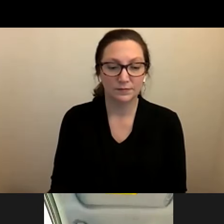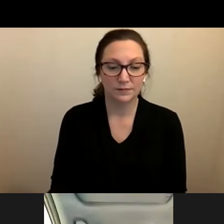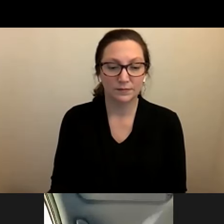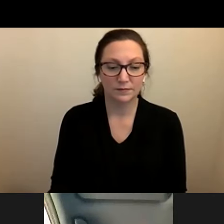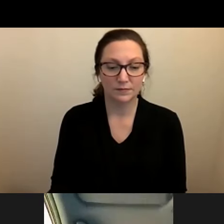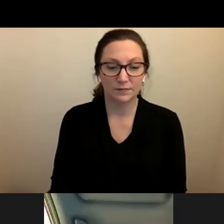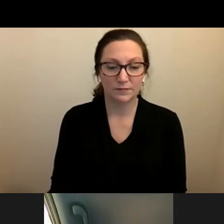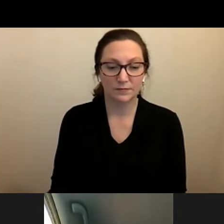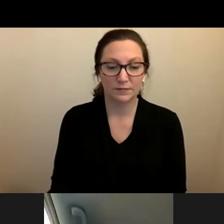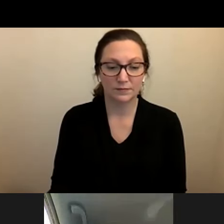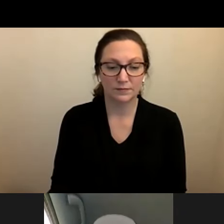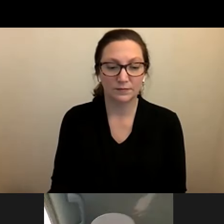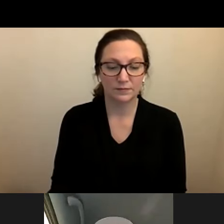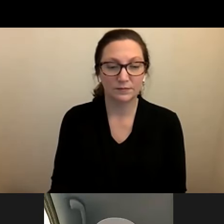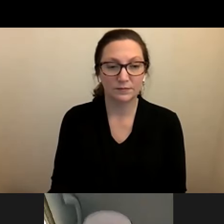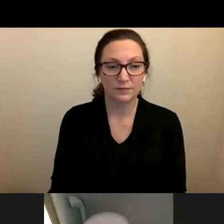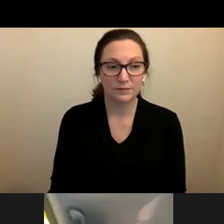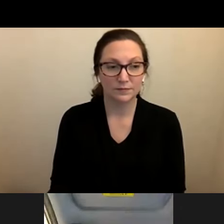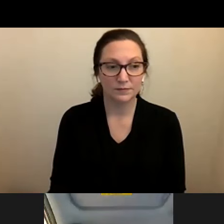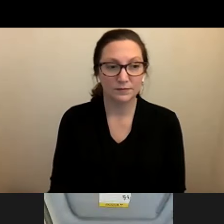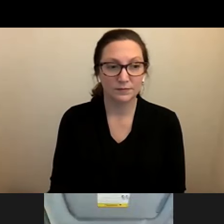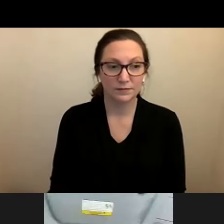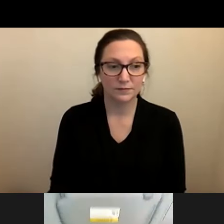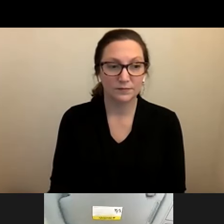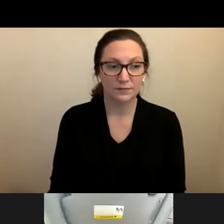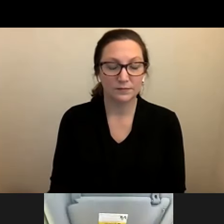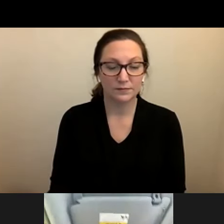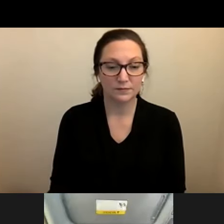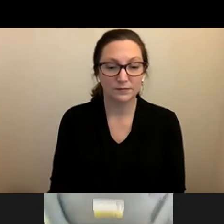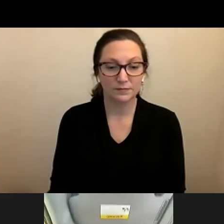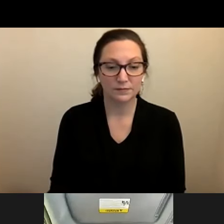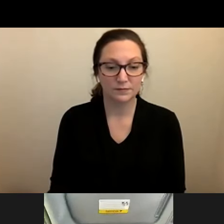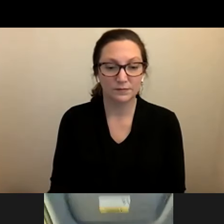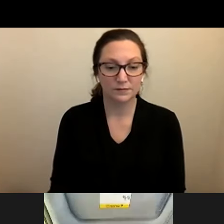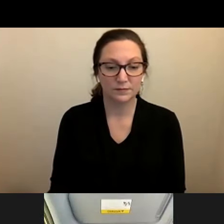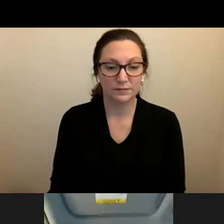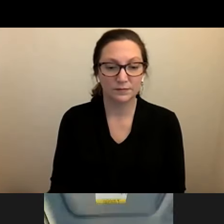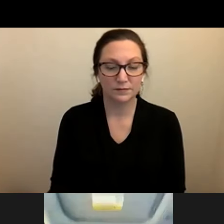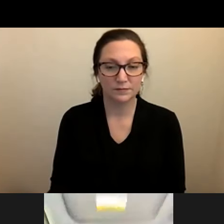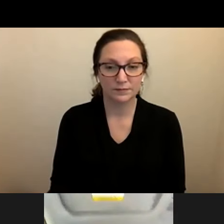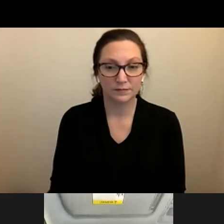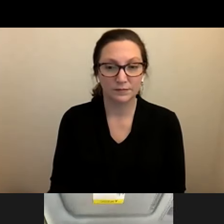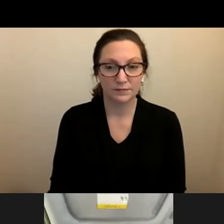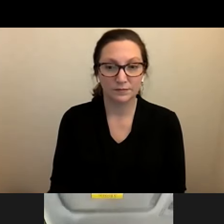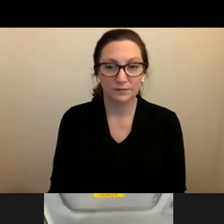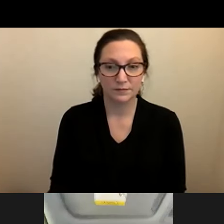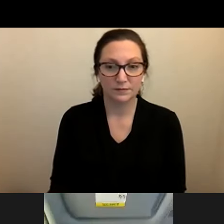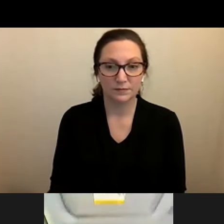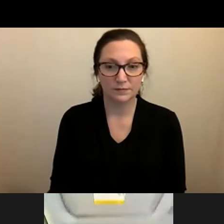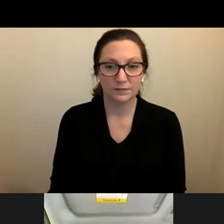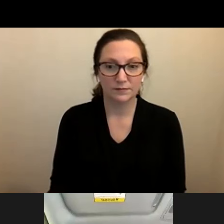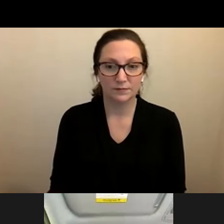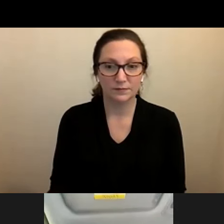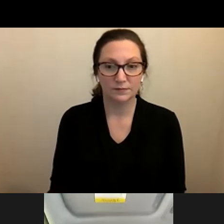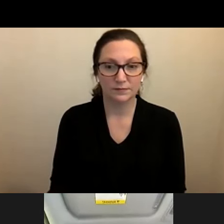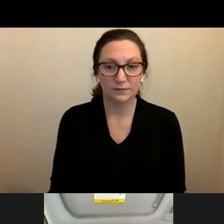Sergio Saint-Hilaire, Haitian Creole interpreter. C'est un plaisir encore pour nous avoir après-midi pour nous parler avoir de tout ça qui parle